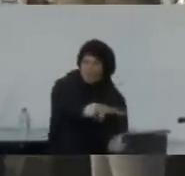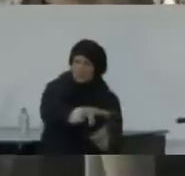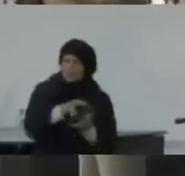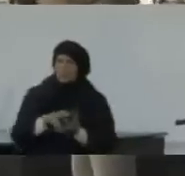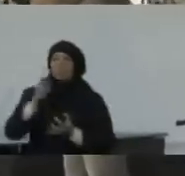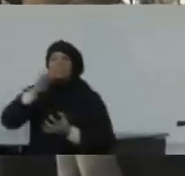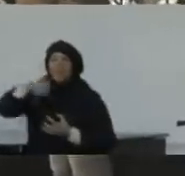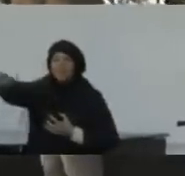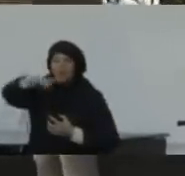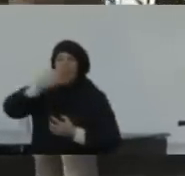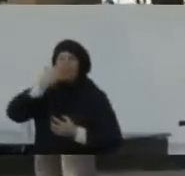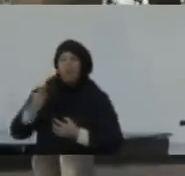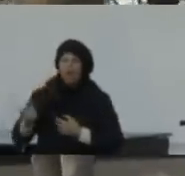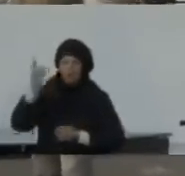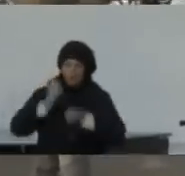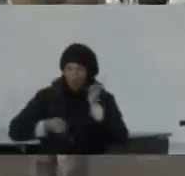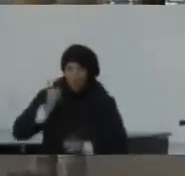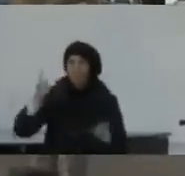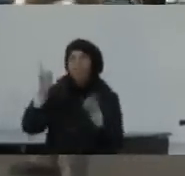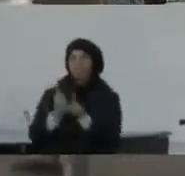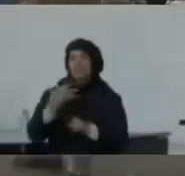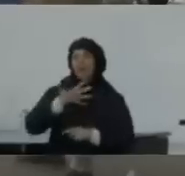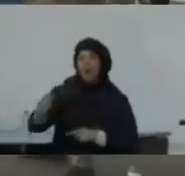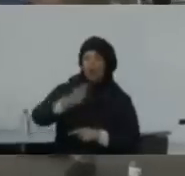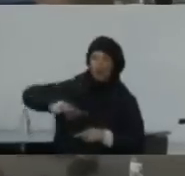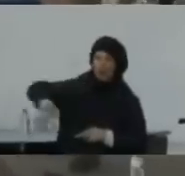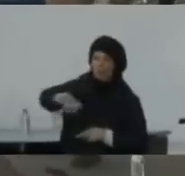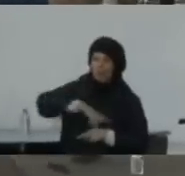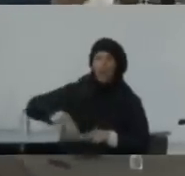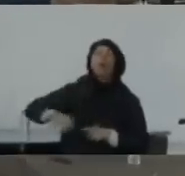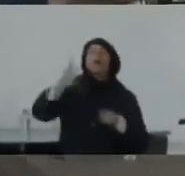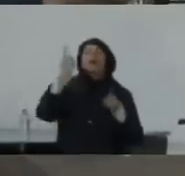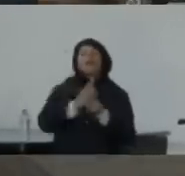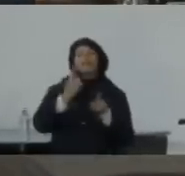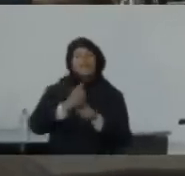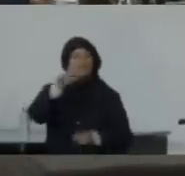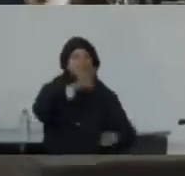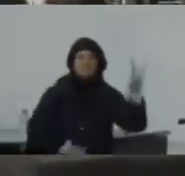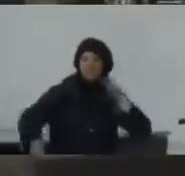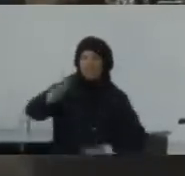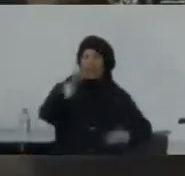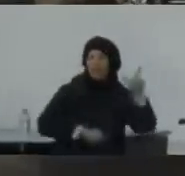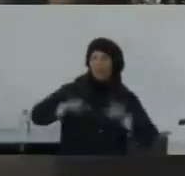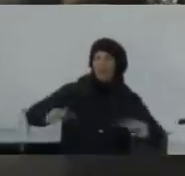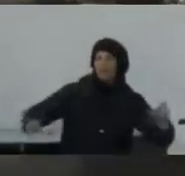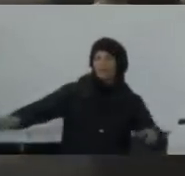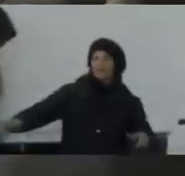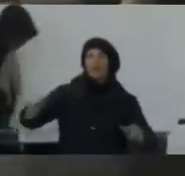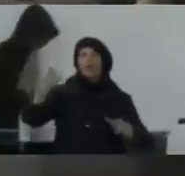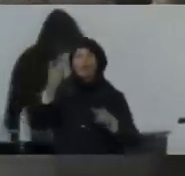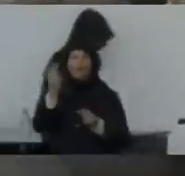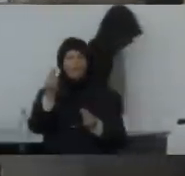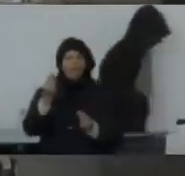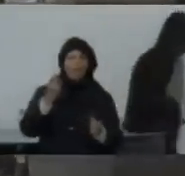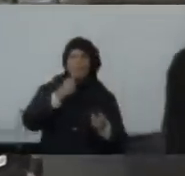noi, 10.000 persone hanno dato 200.000 euro per organizzare stasera, da 5-10 euro,